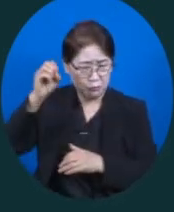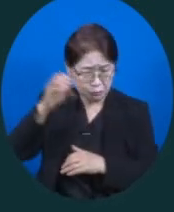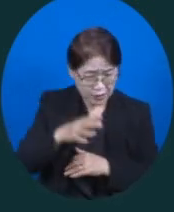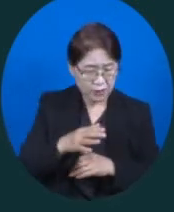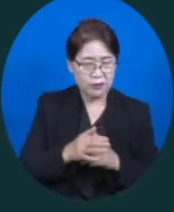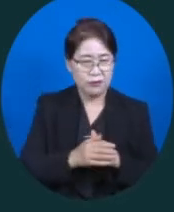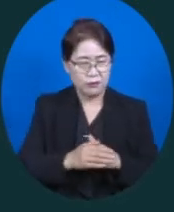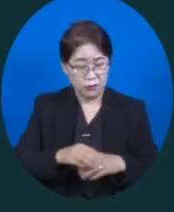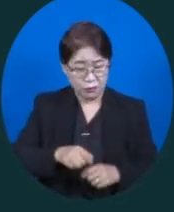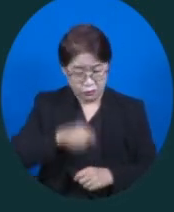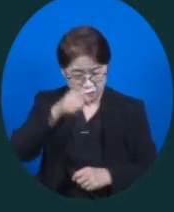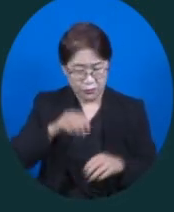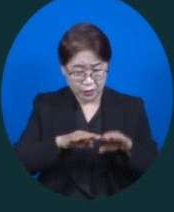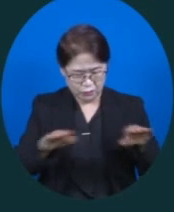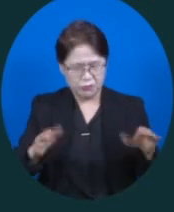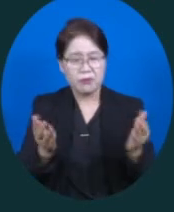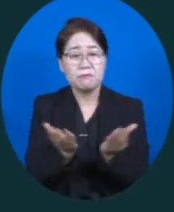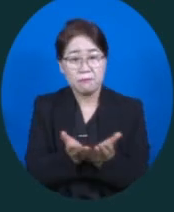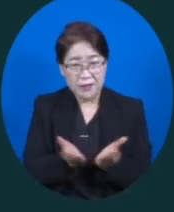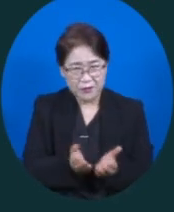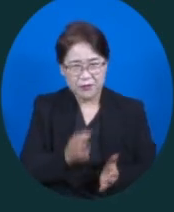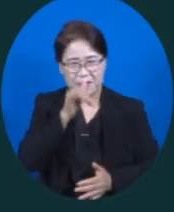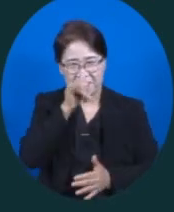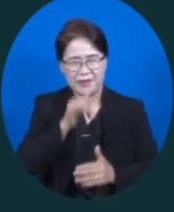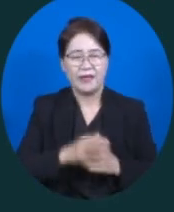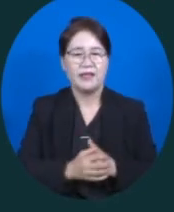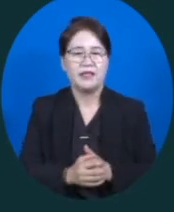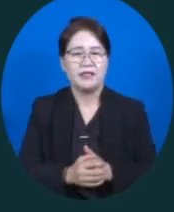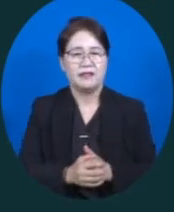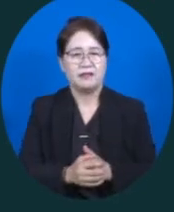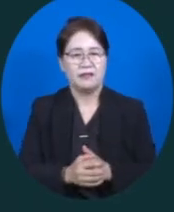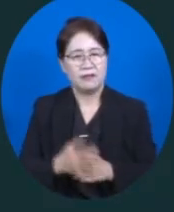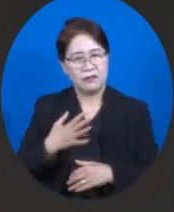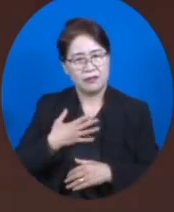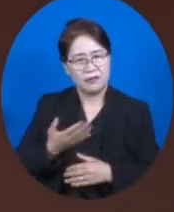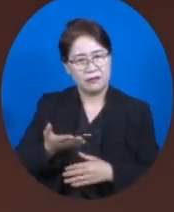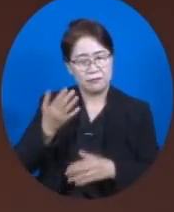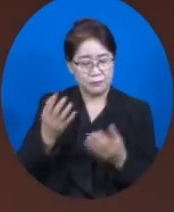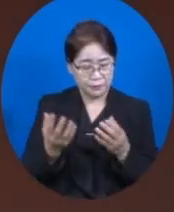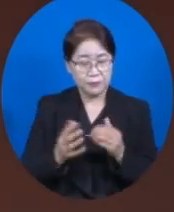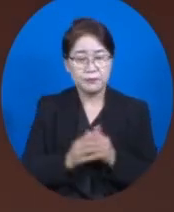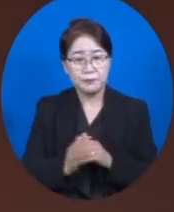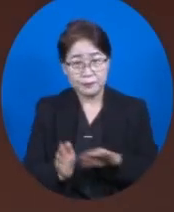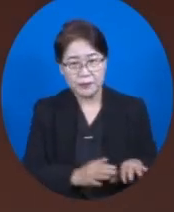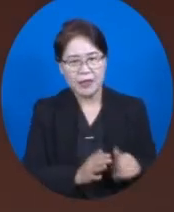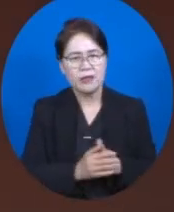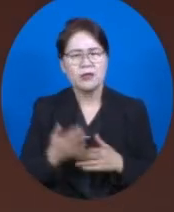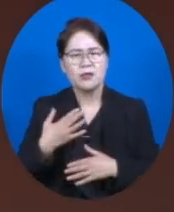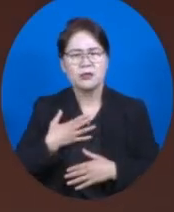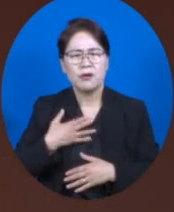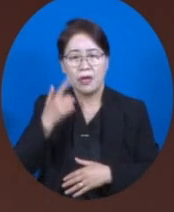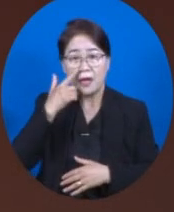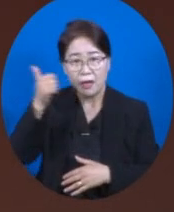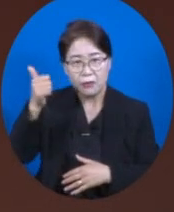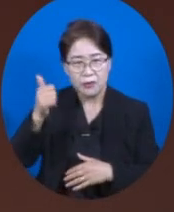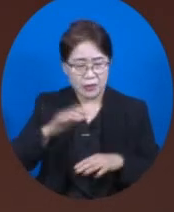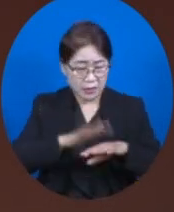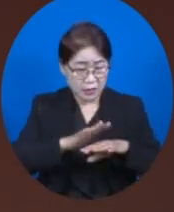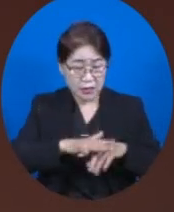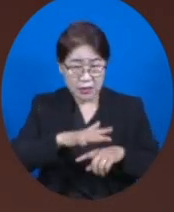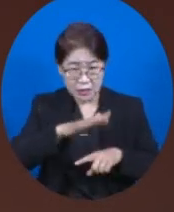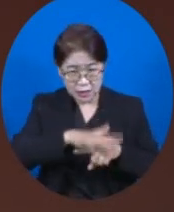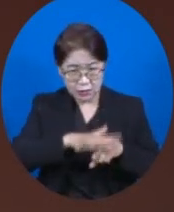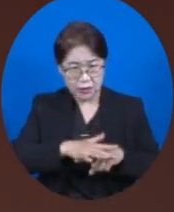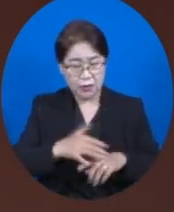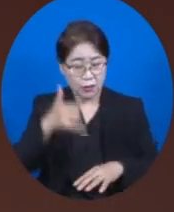수직과 수평을 잡습니다 저희 아버님은 예전에 살아계실 때 시골에서